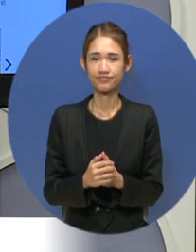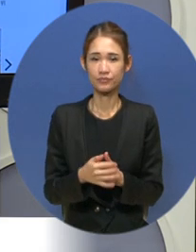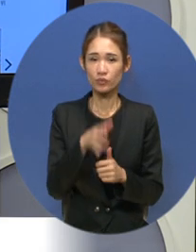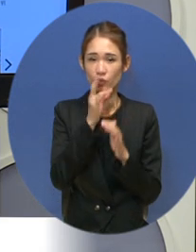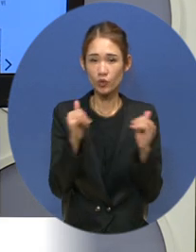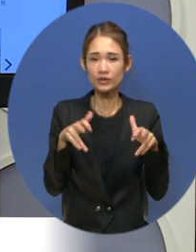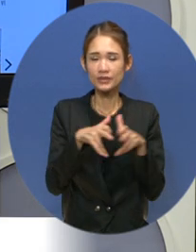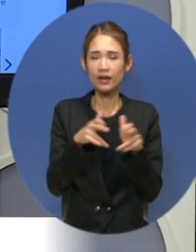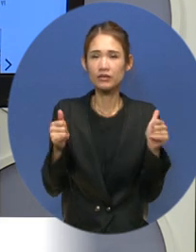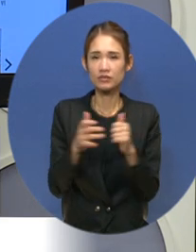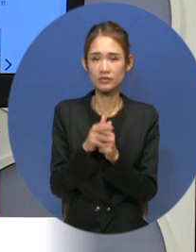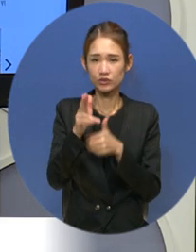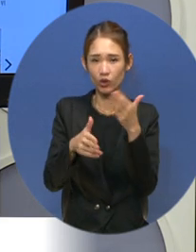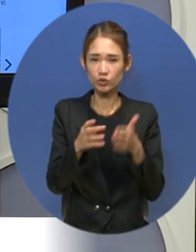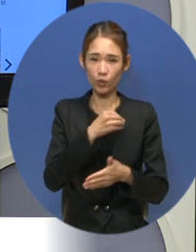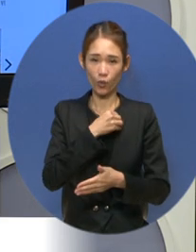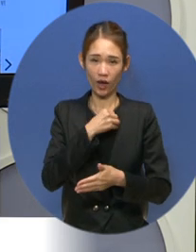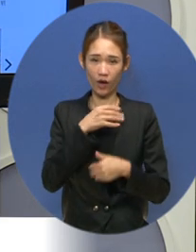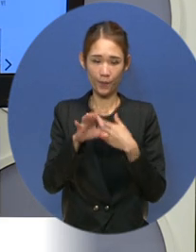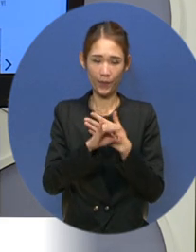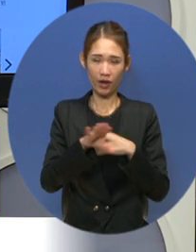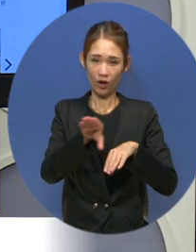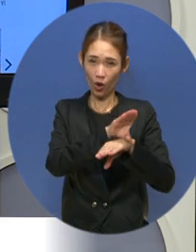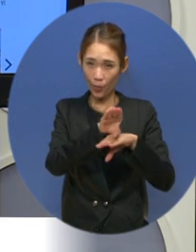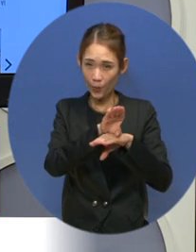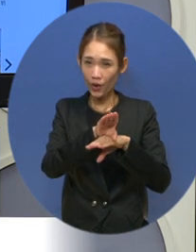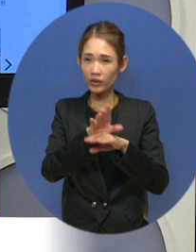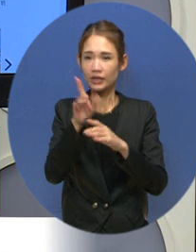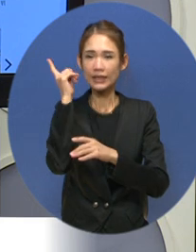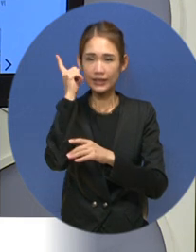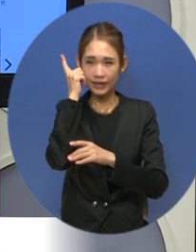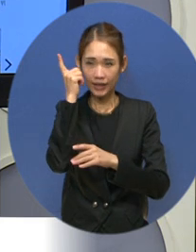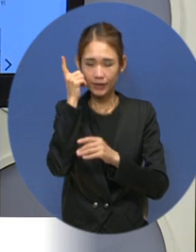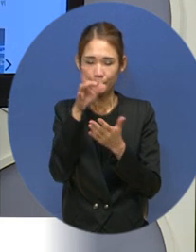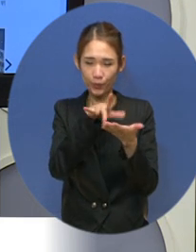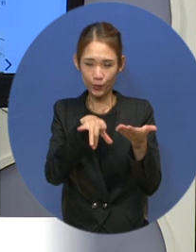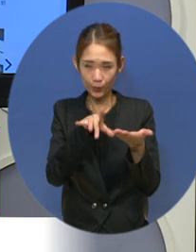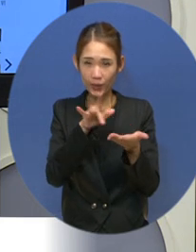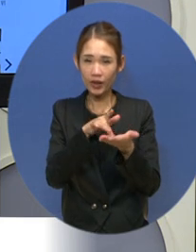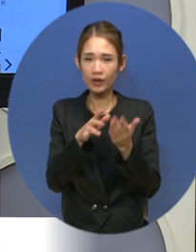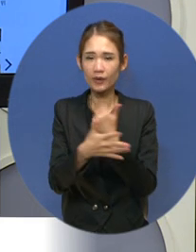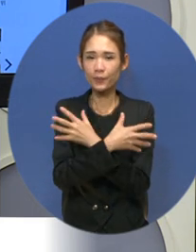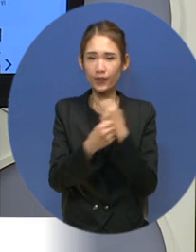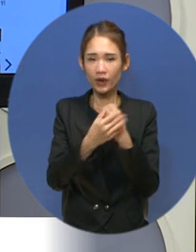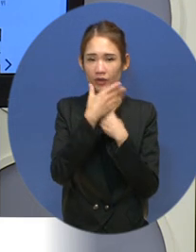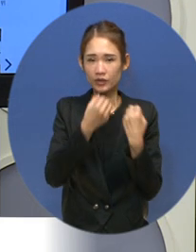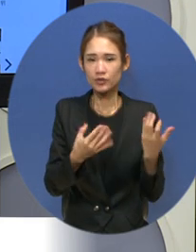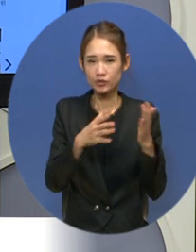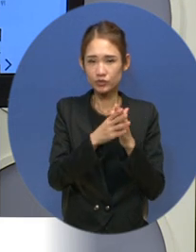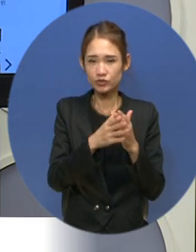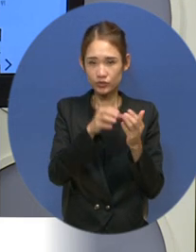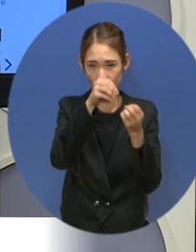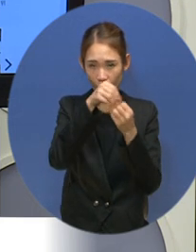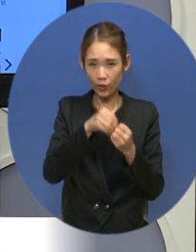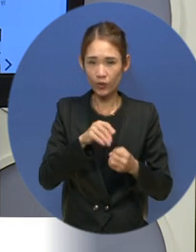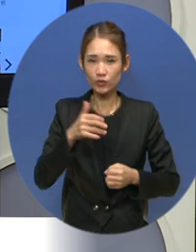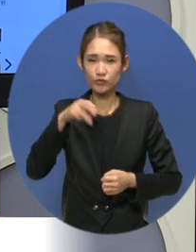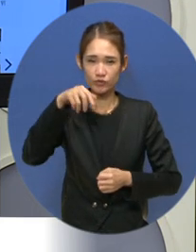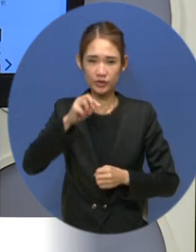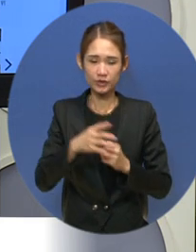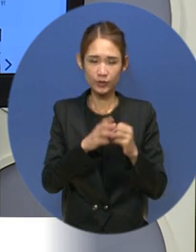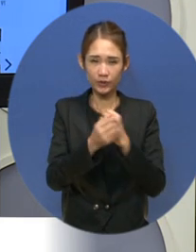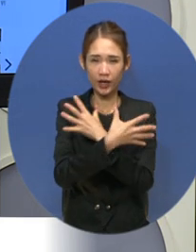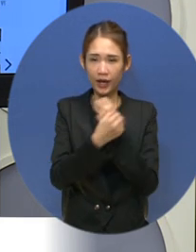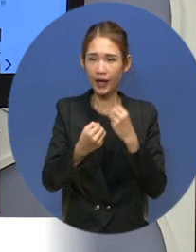노인이나 장애인 이 설도 회원이면 pc 나 모바일 등 온라인으로 명절 승차권 예매 전용 누리집을 통해 예약